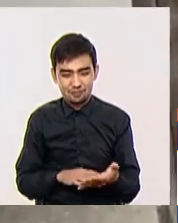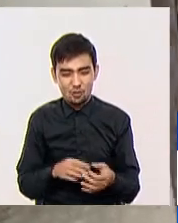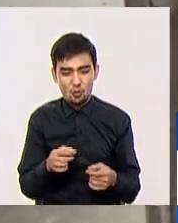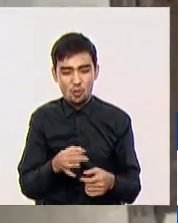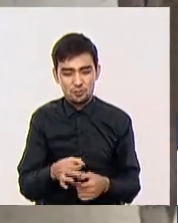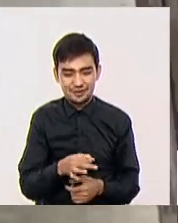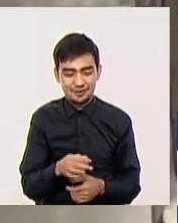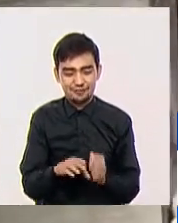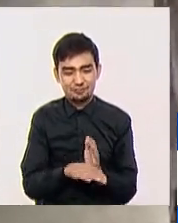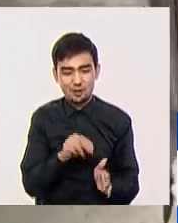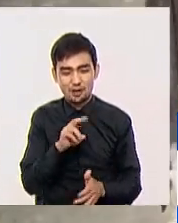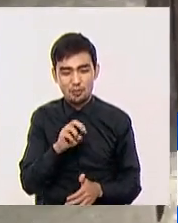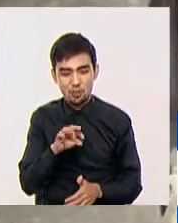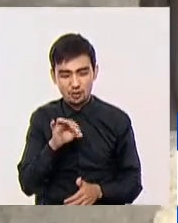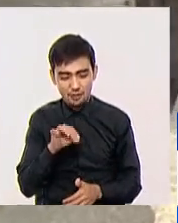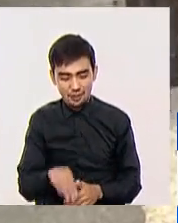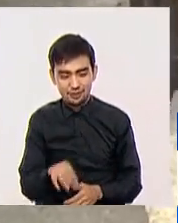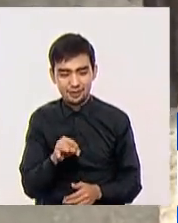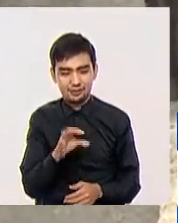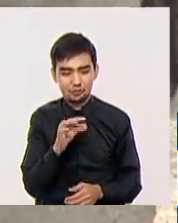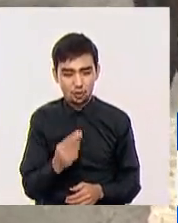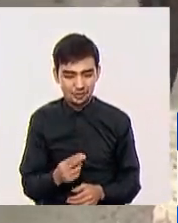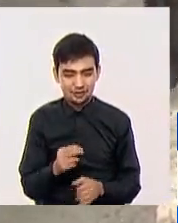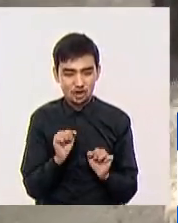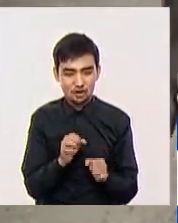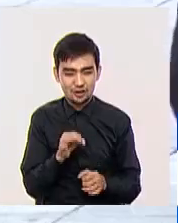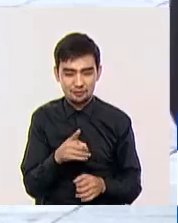труда и соцзащиты, и тот обяжет хозяев построить пандусы и